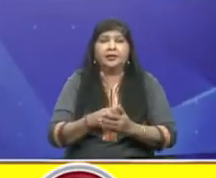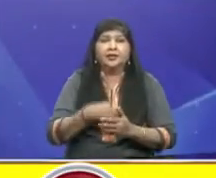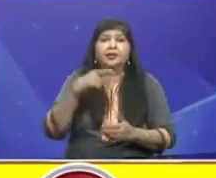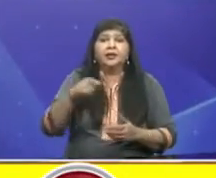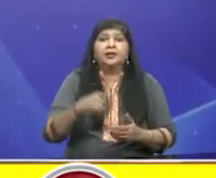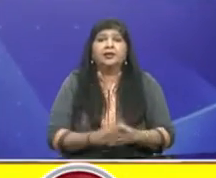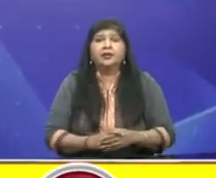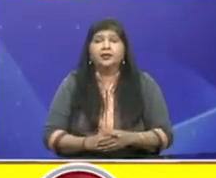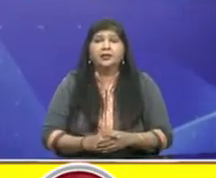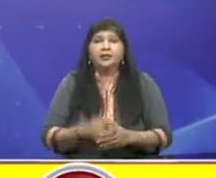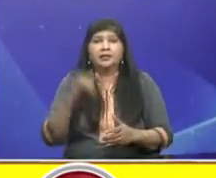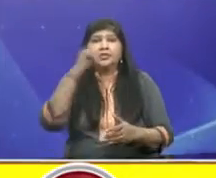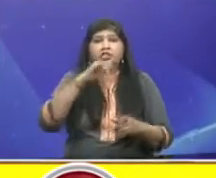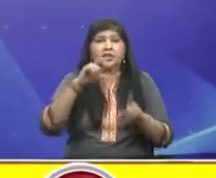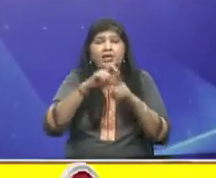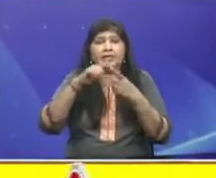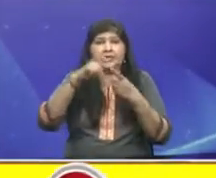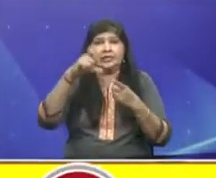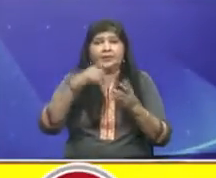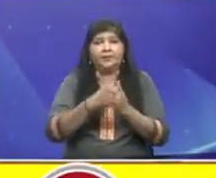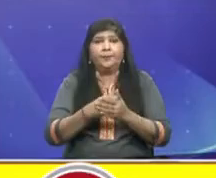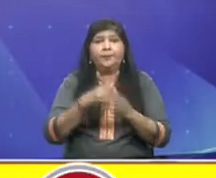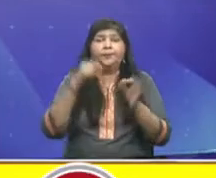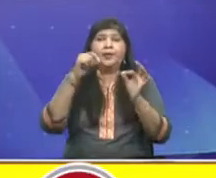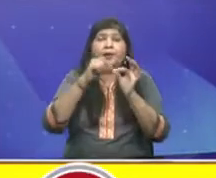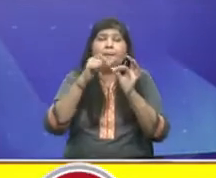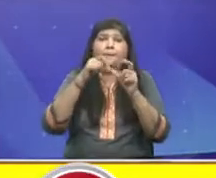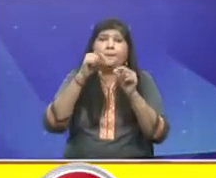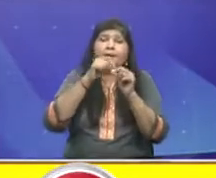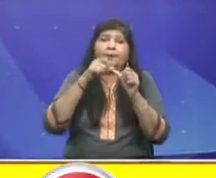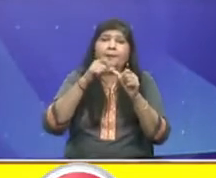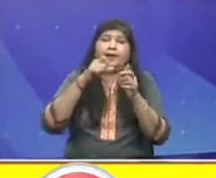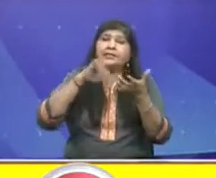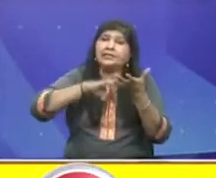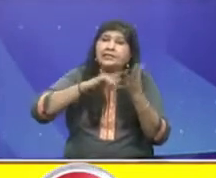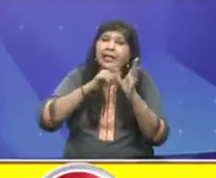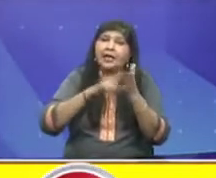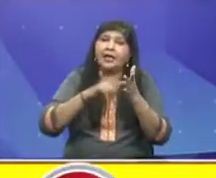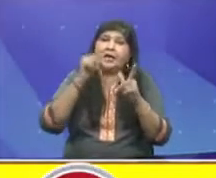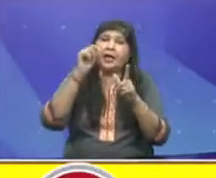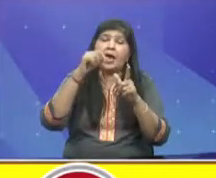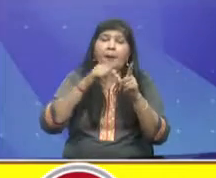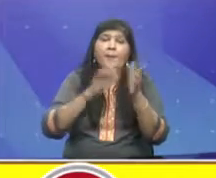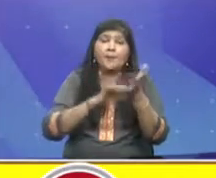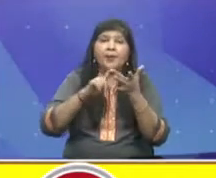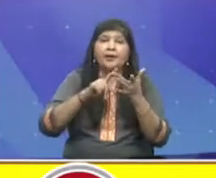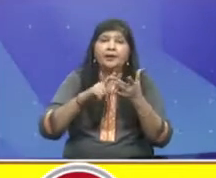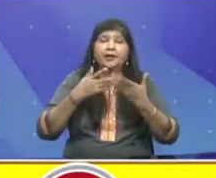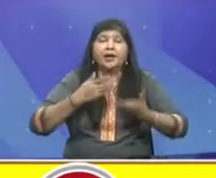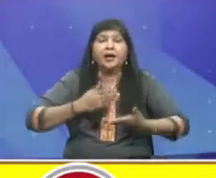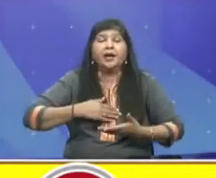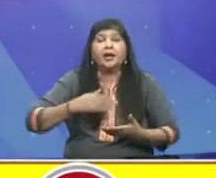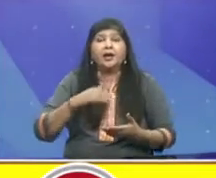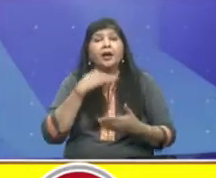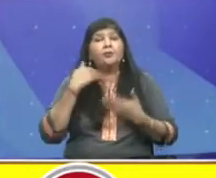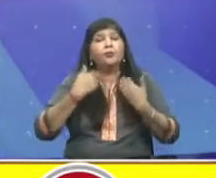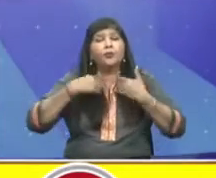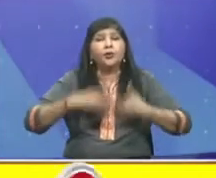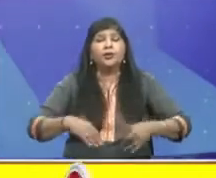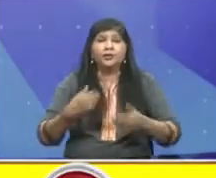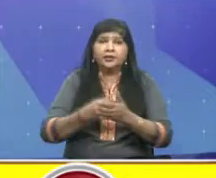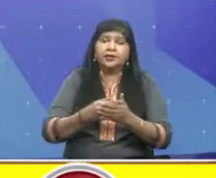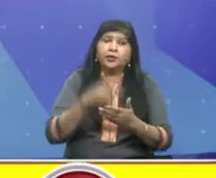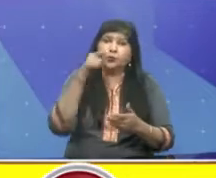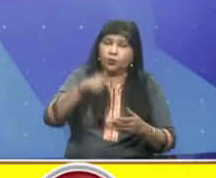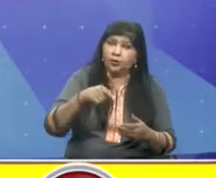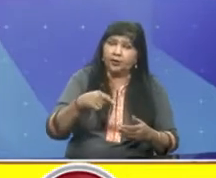है 6 दिसंबर को, बाबा साहब आम्बेडकर की पुण्यतिथि। बाबा साहब ने अपना पूरा जीवन देश और समाज